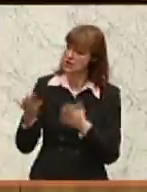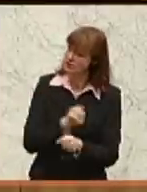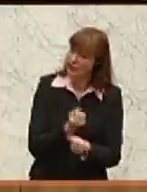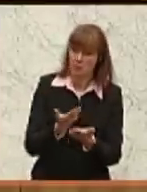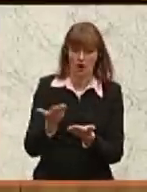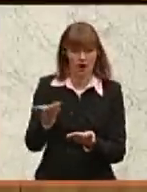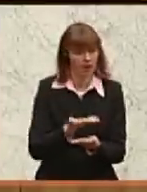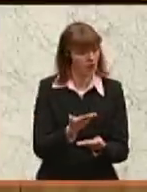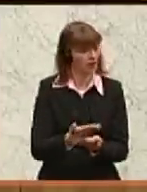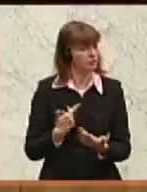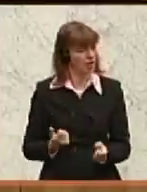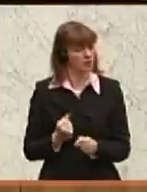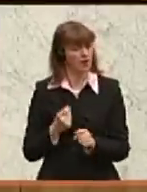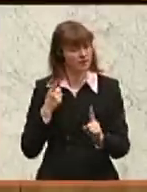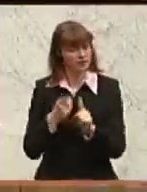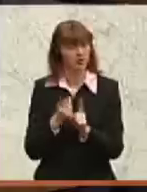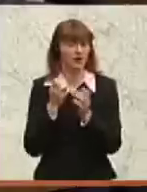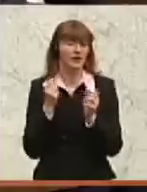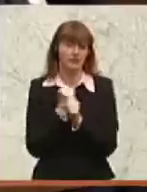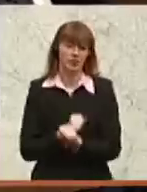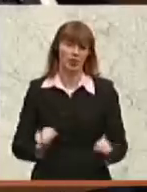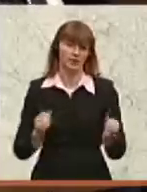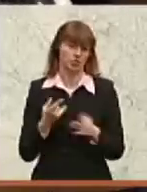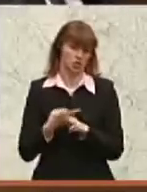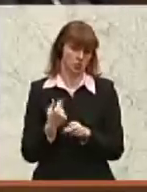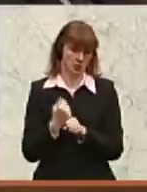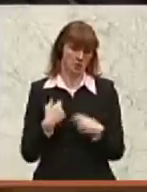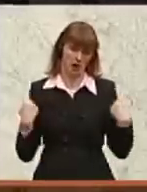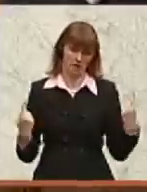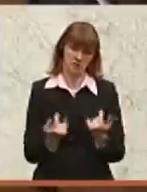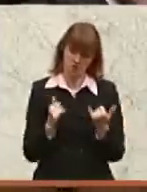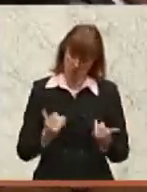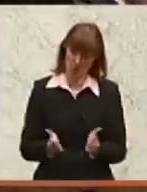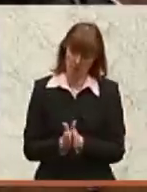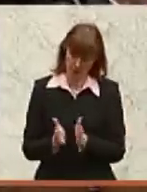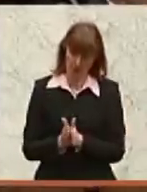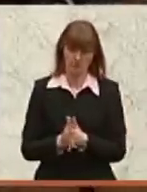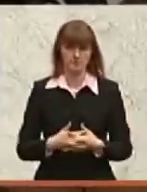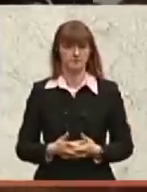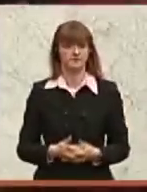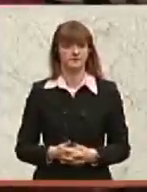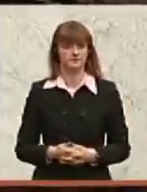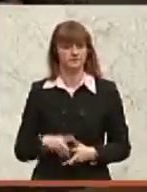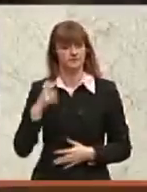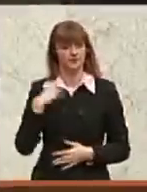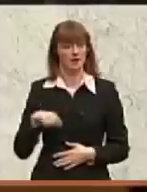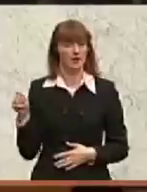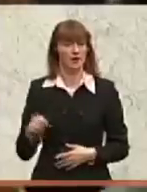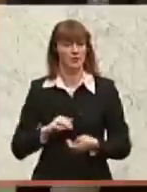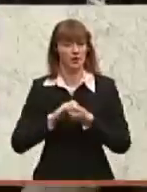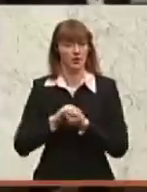gute direktdemokratische Instrumente. Direkte Demokratie bedeutet Initiative von unten, die in ein